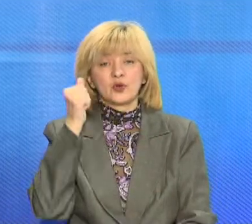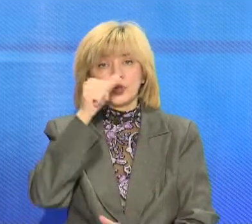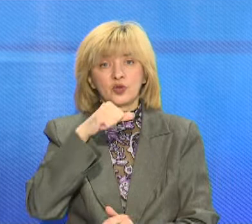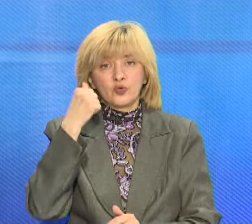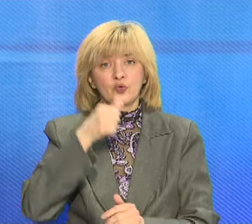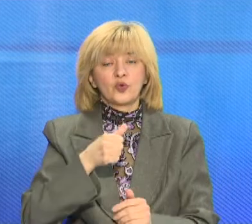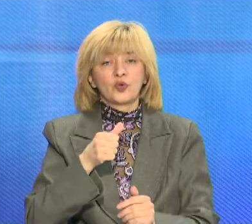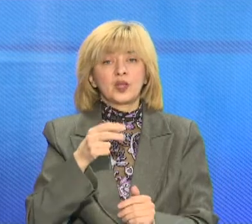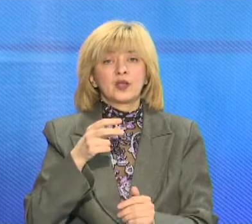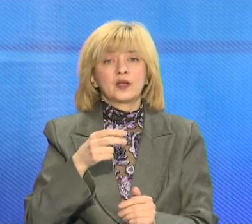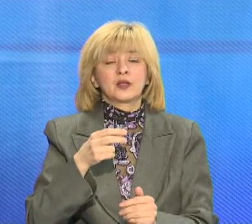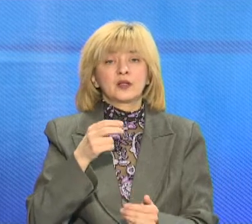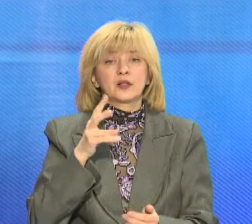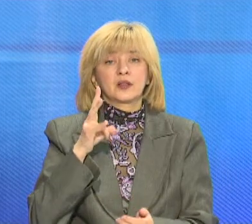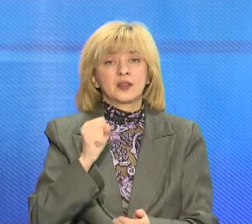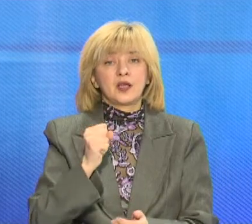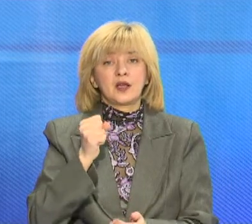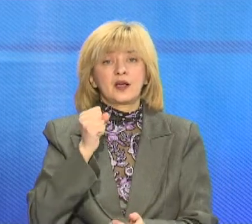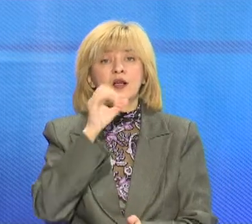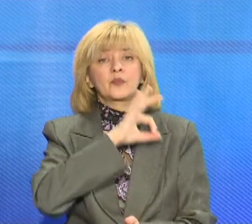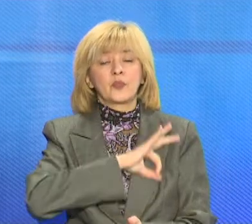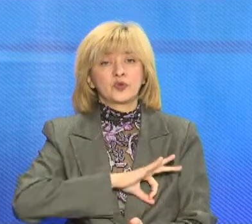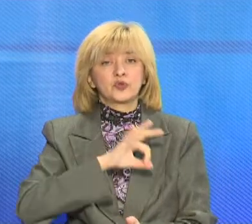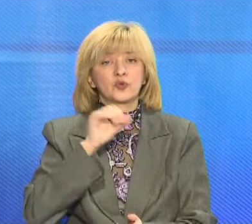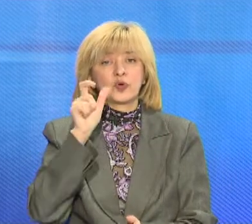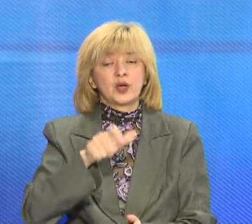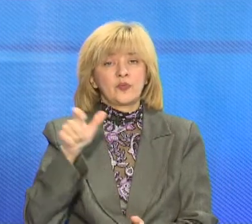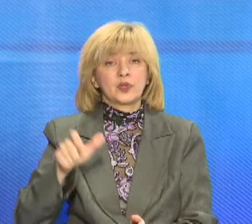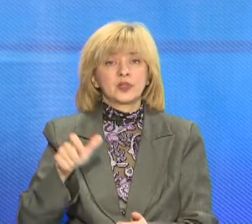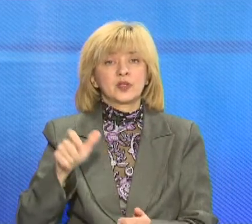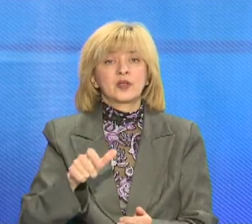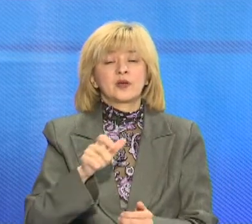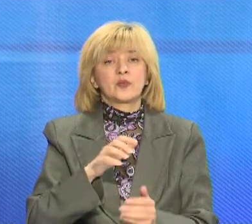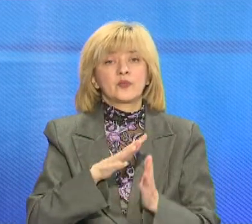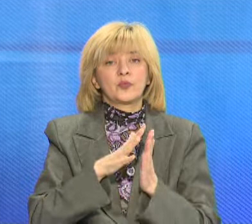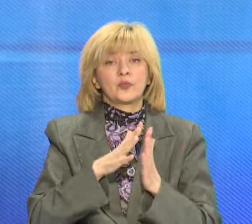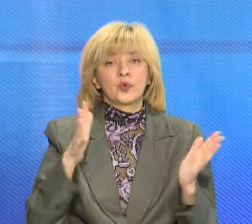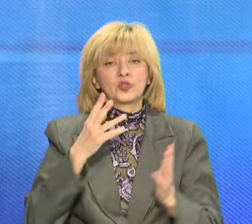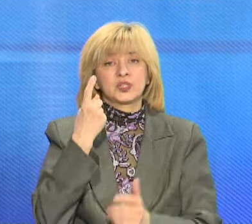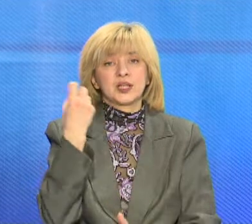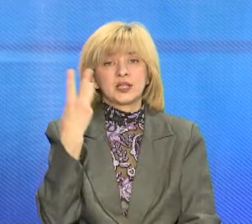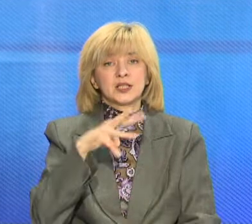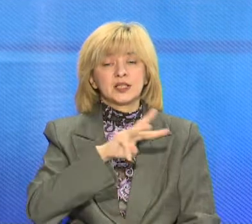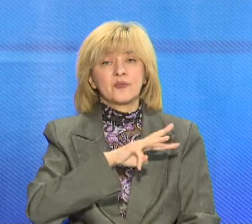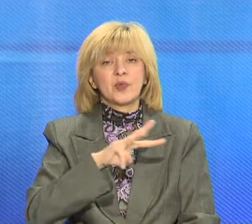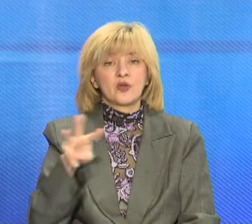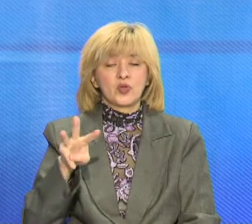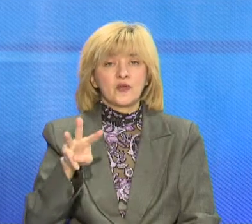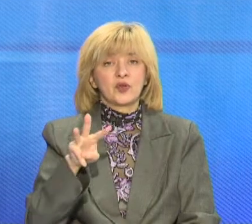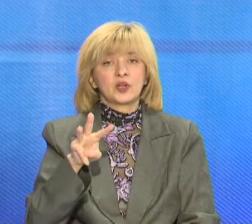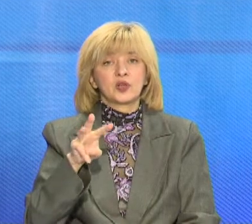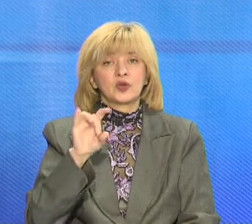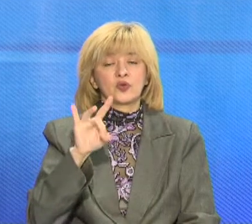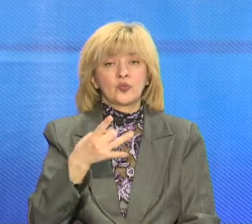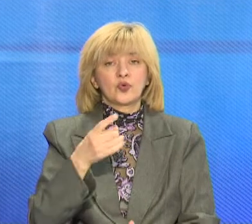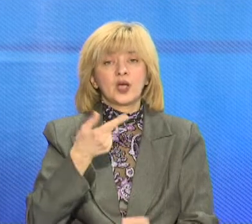громадян субъекту господарения и у доход державы по выконавчих документах свыше 130 миллионов рублей. Их это амаль на 40% больше,